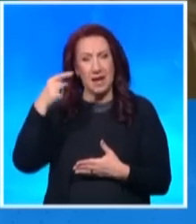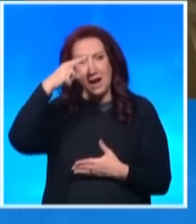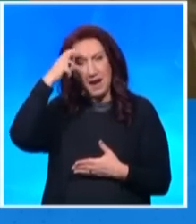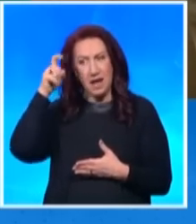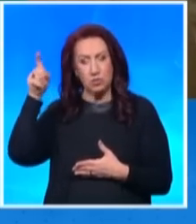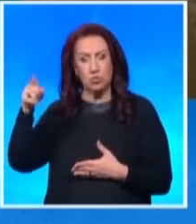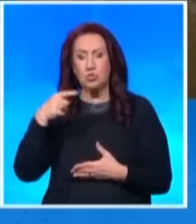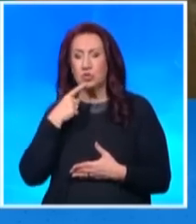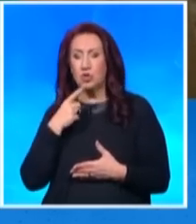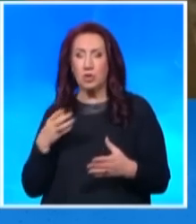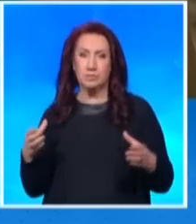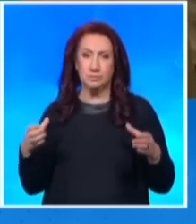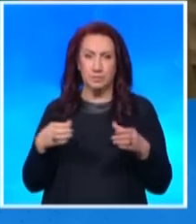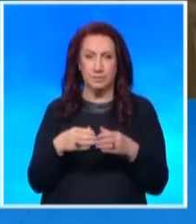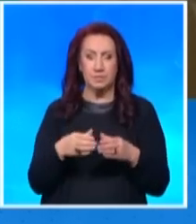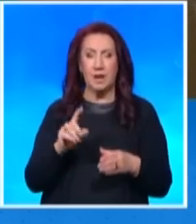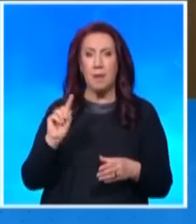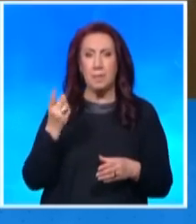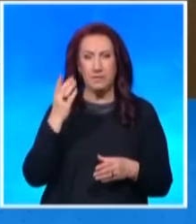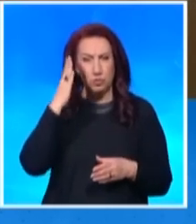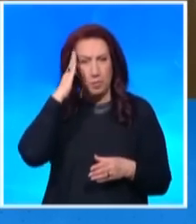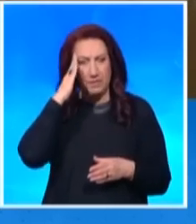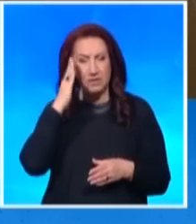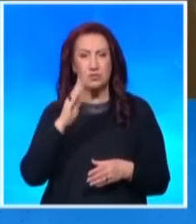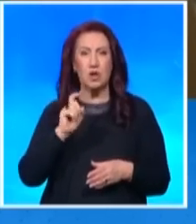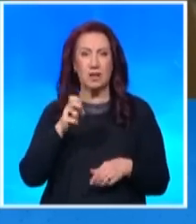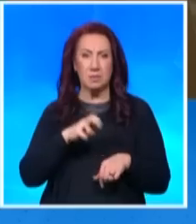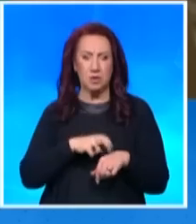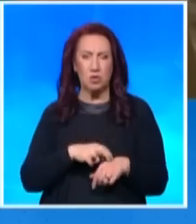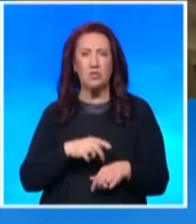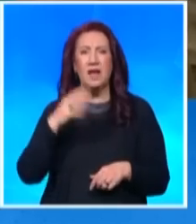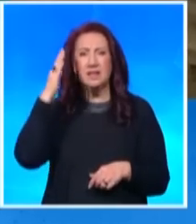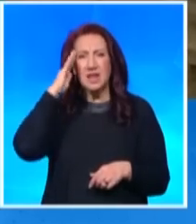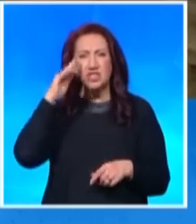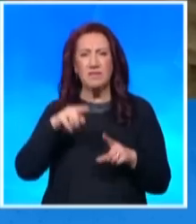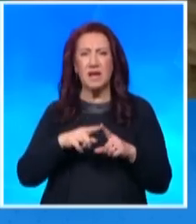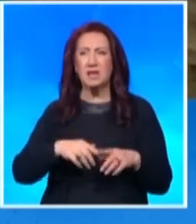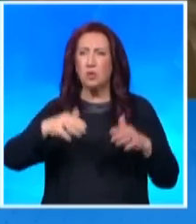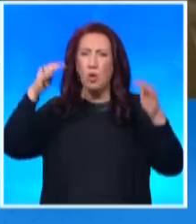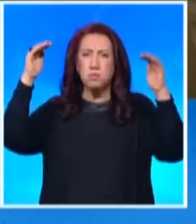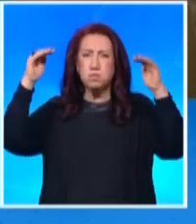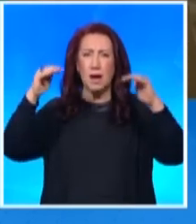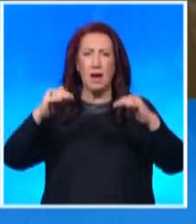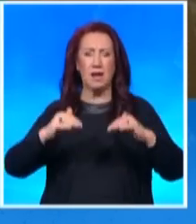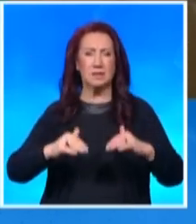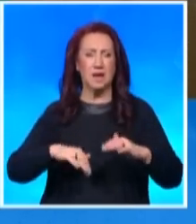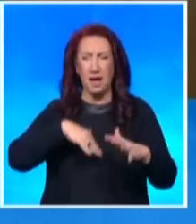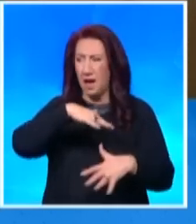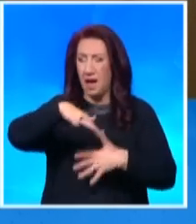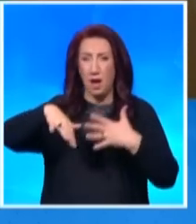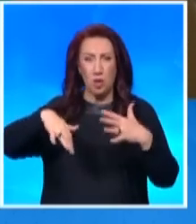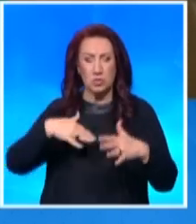първия кабинет Донев, страната е била в режим на свободно падане и в хаос. Подобно и на президента,